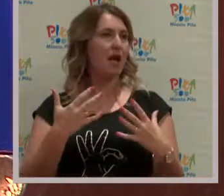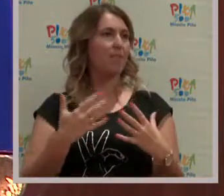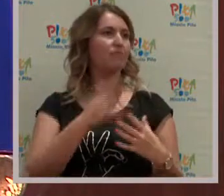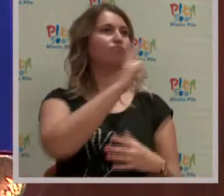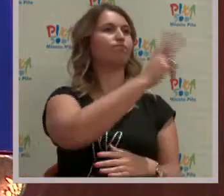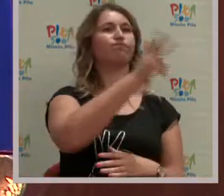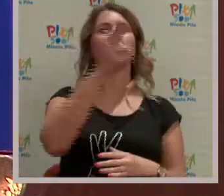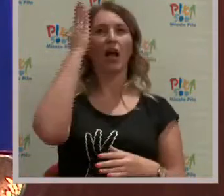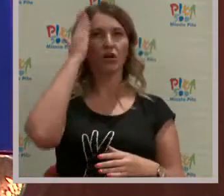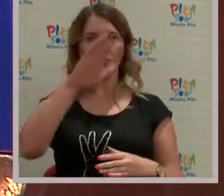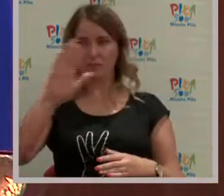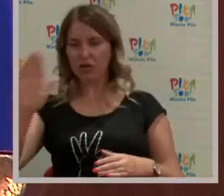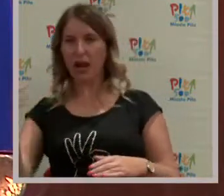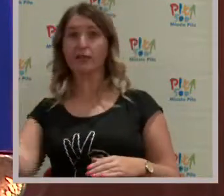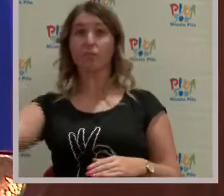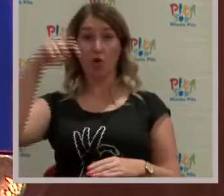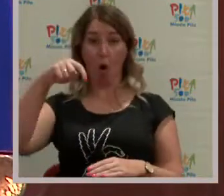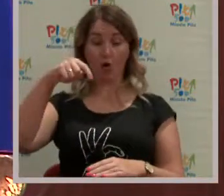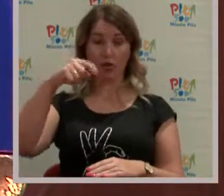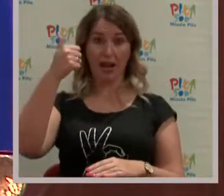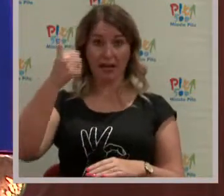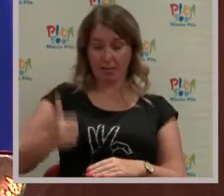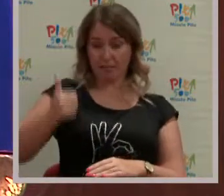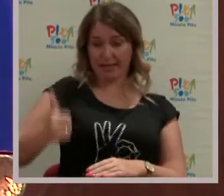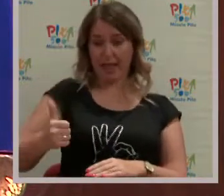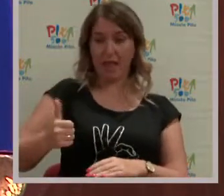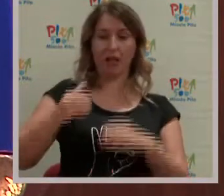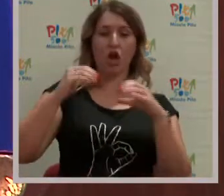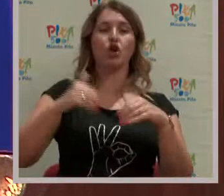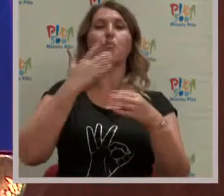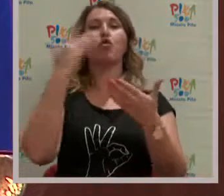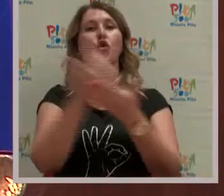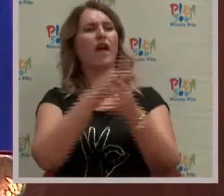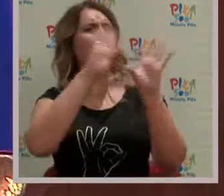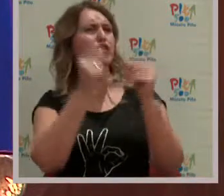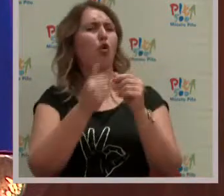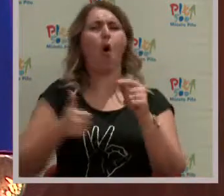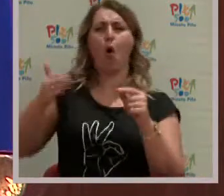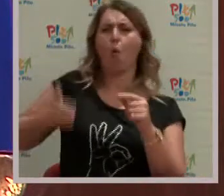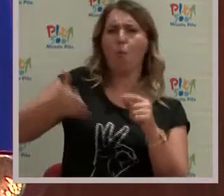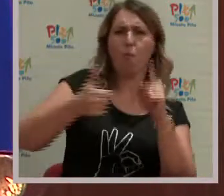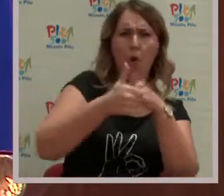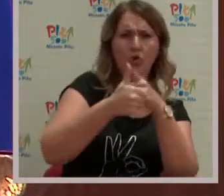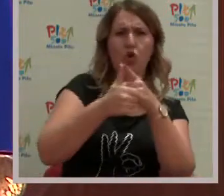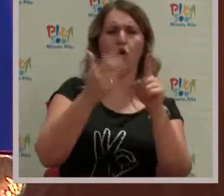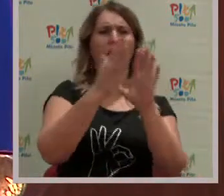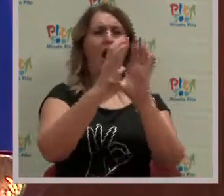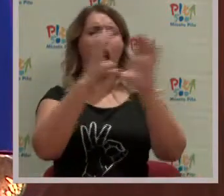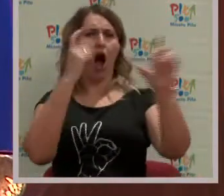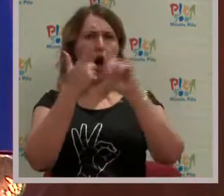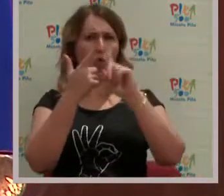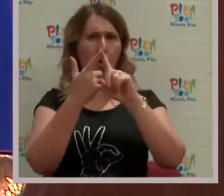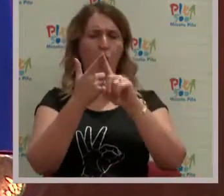jednym miejscu ze wszystkich środków transportu. Kolei autobusów podmiejskich, międzymiastowych, międzynarodowych,